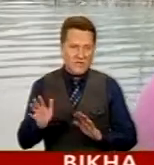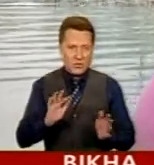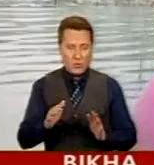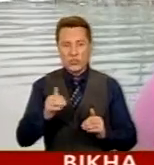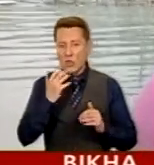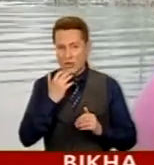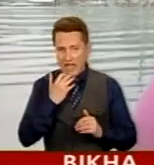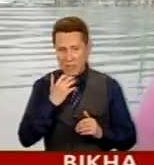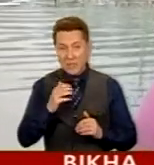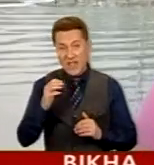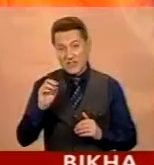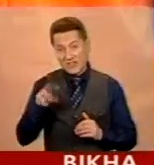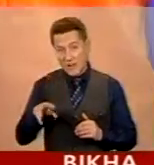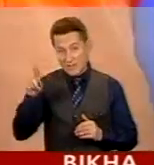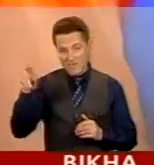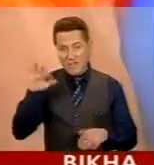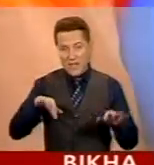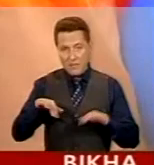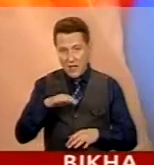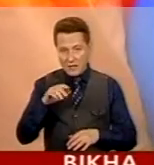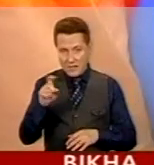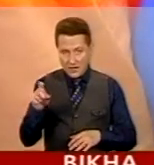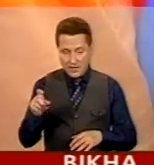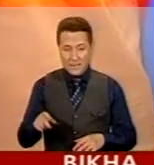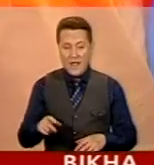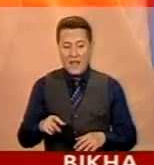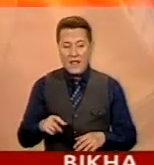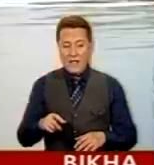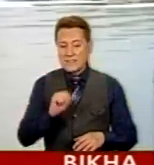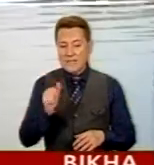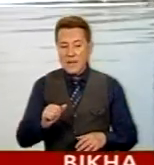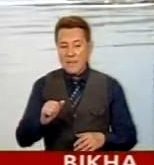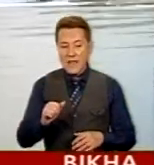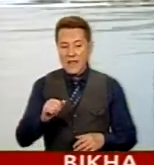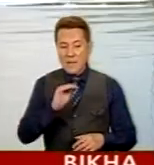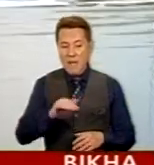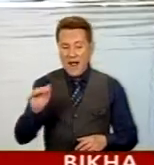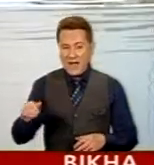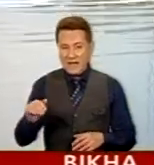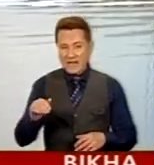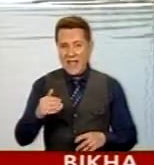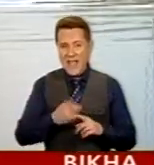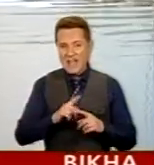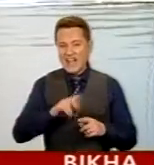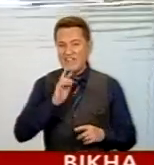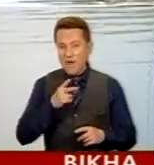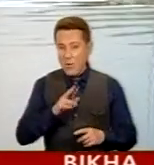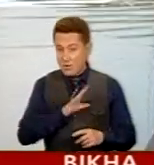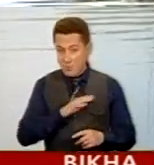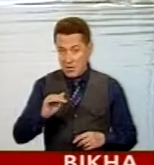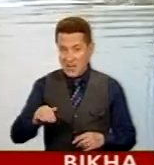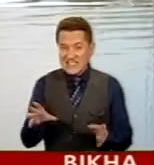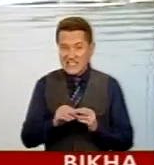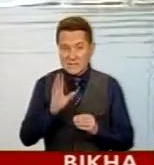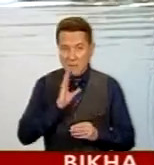В основному ми працюємо не з спортсменами. Приймаються на рафті наймаленькі хлопці, яких ми сплавляли, це 2 роки були. Тобто з